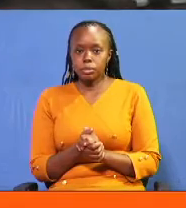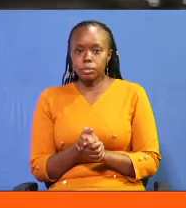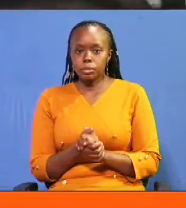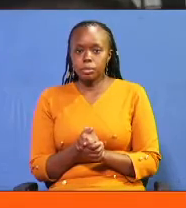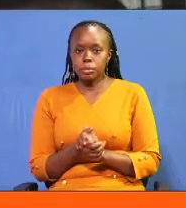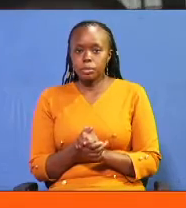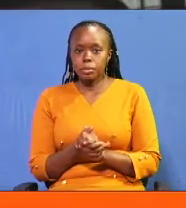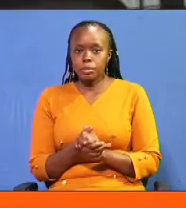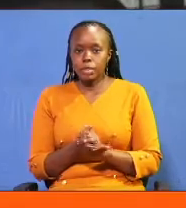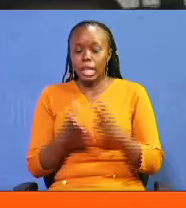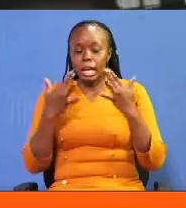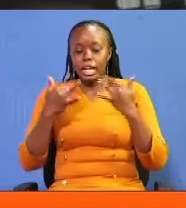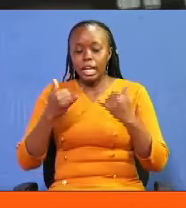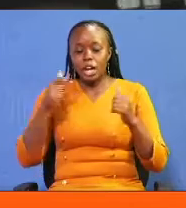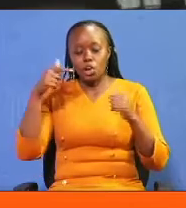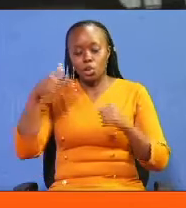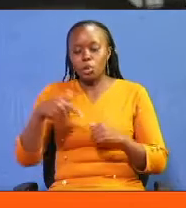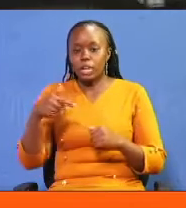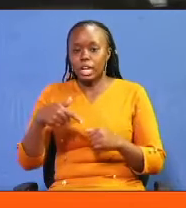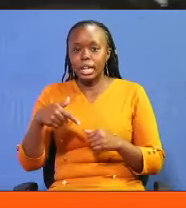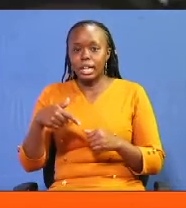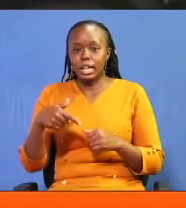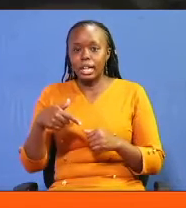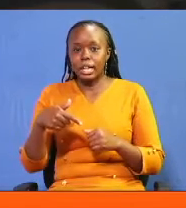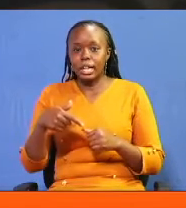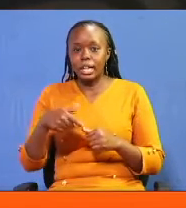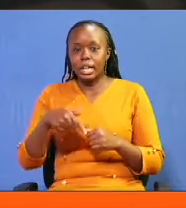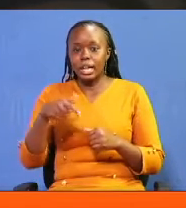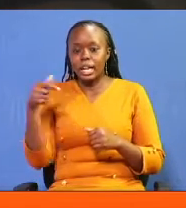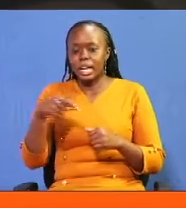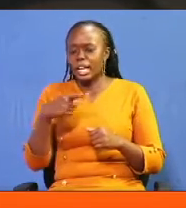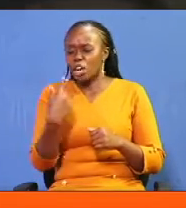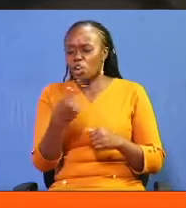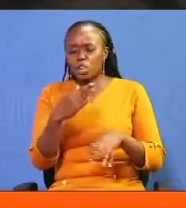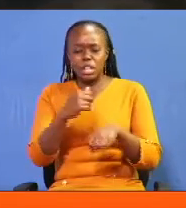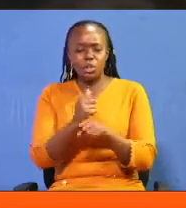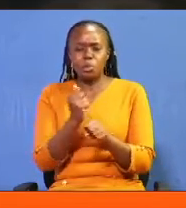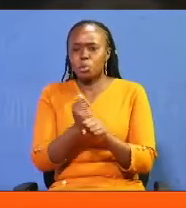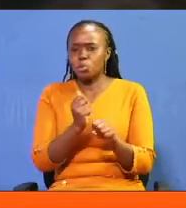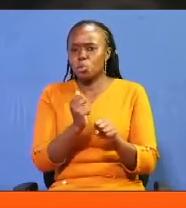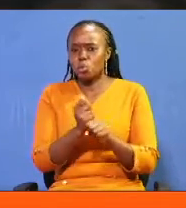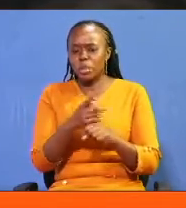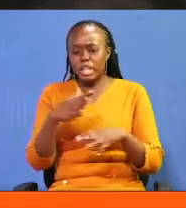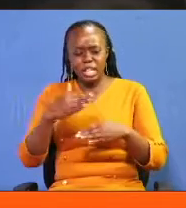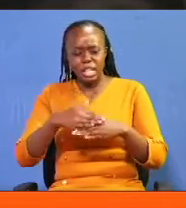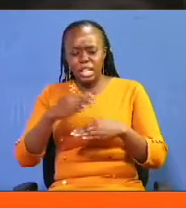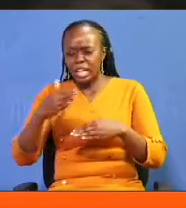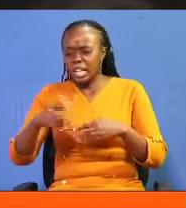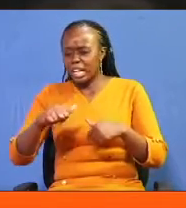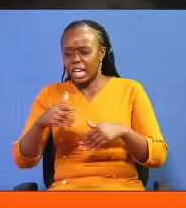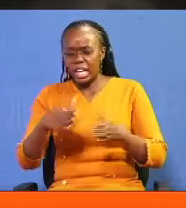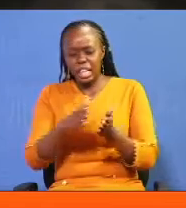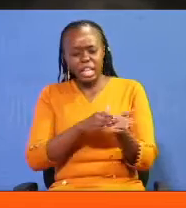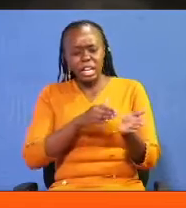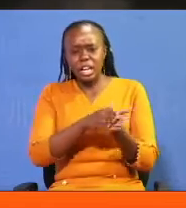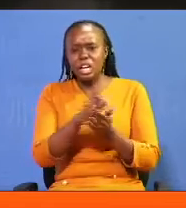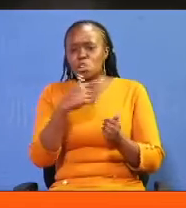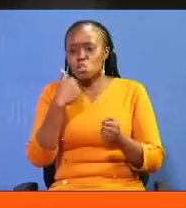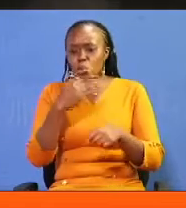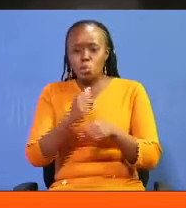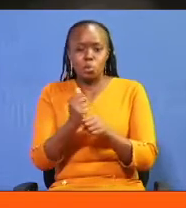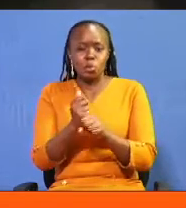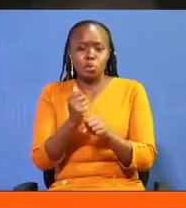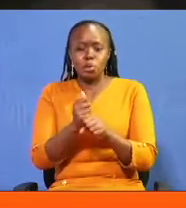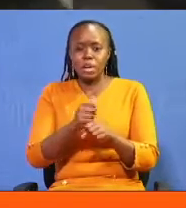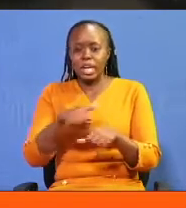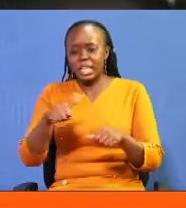Na ni kazi huku, sasa hapa ni ma-artisan, hapa ni ma-mechanics wako hapa. Hapo next ni ma-carpenter, watu wa kutengeneza vitu za mbao, unaona?